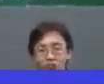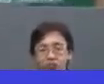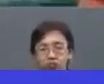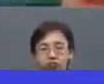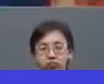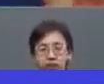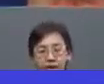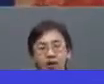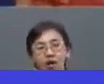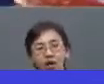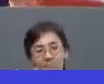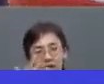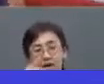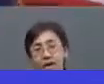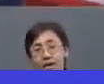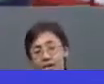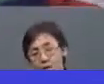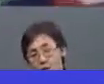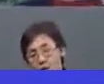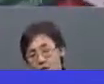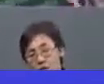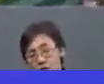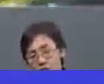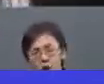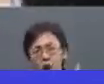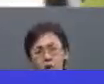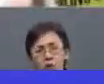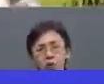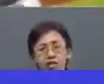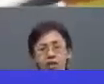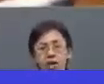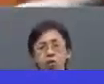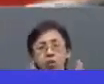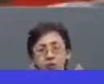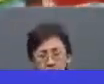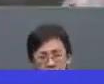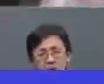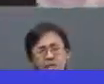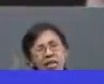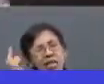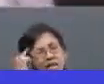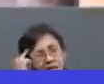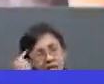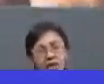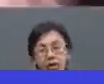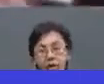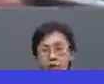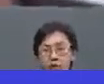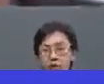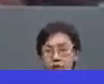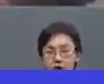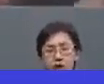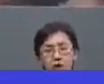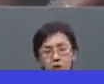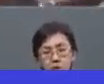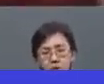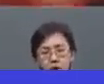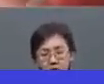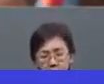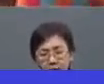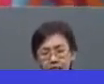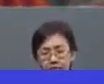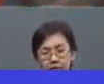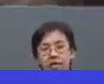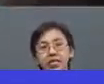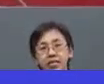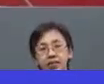lgbtqเป็นกลุด้วยอ้า Plusเดี๋ยวนี้มีพลด้วยใช่เป็นนอกเที่ยวเชิงคุณภาพมีศักยภาพในการใช้จ่ายสูงเดินทาง